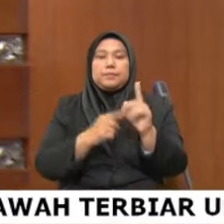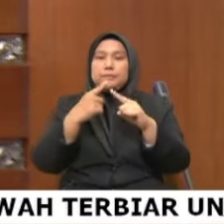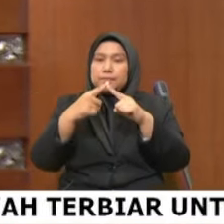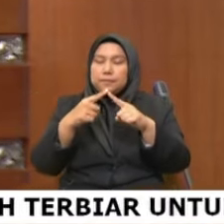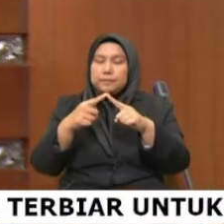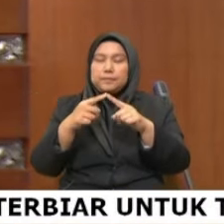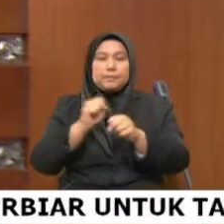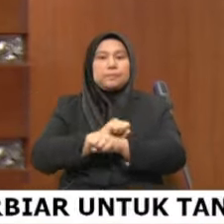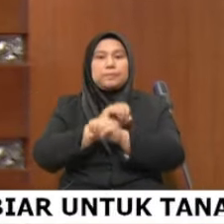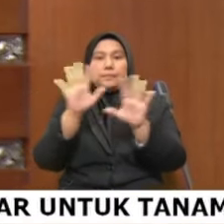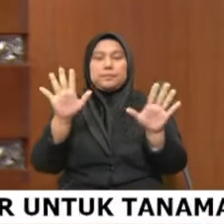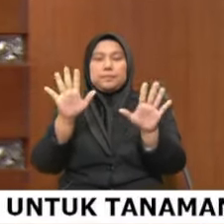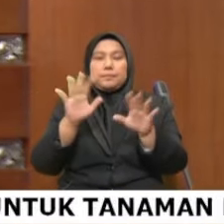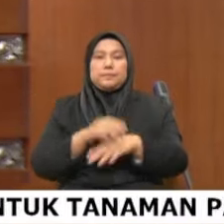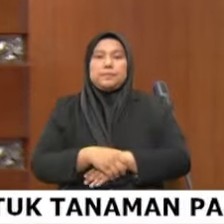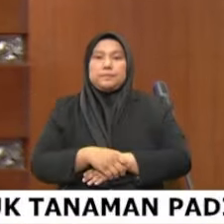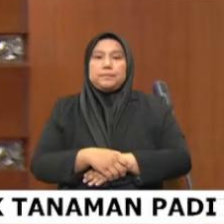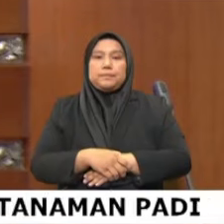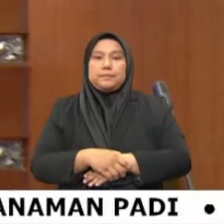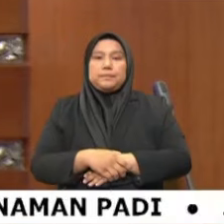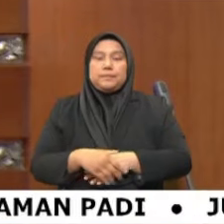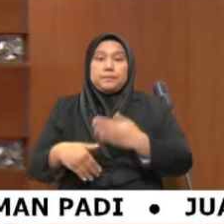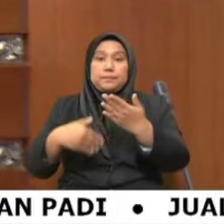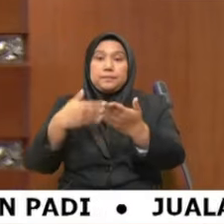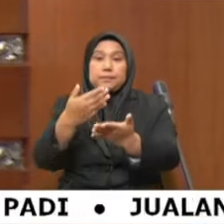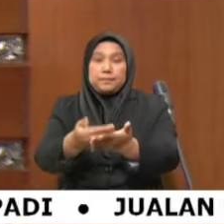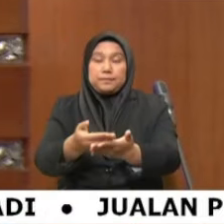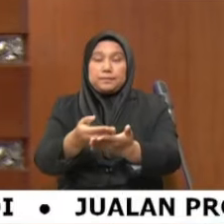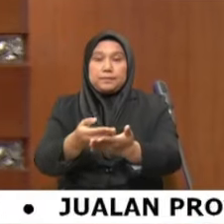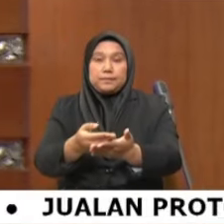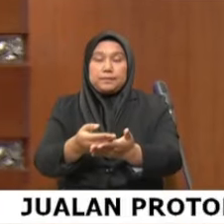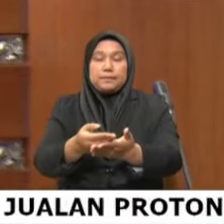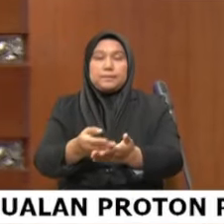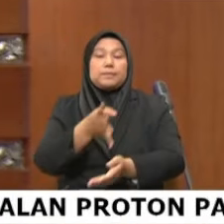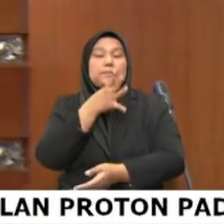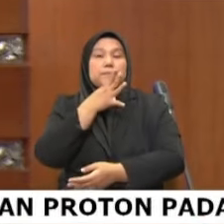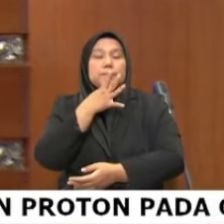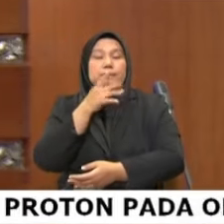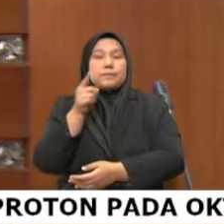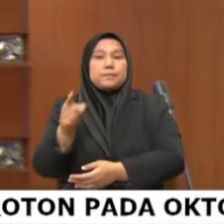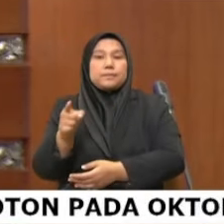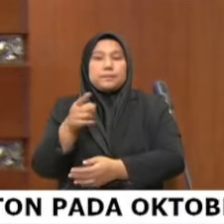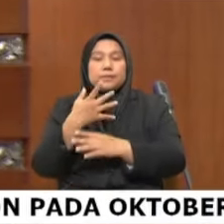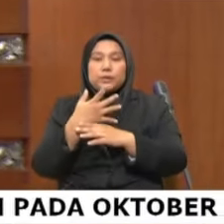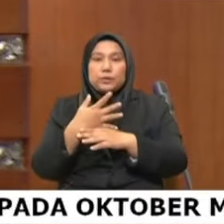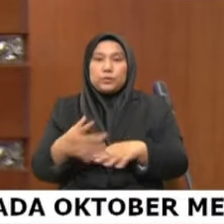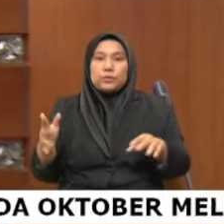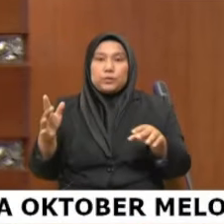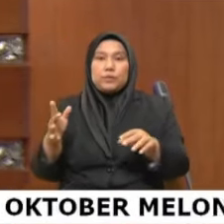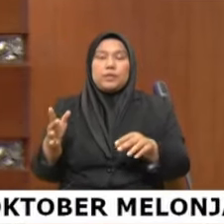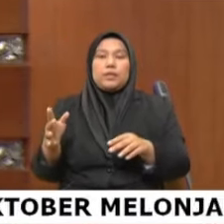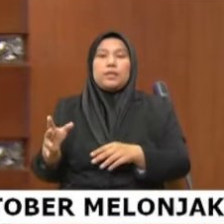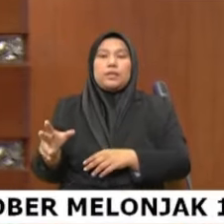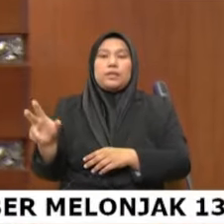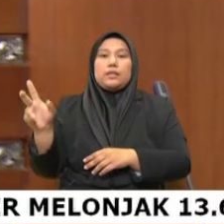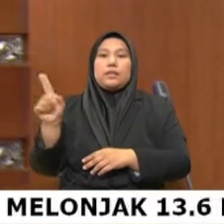jelas, di mana kenyataan yang dibuat oleh beliau itu telah disangkal dan dinafikan oleh Suruhanjaya Pencegahan Rasuah